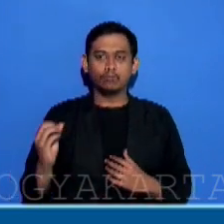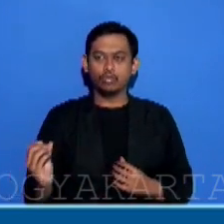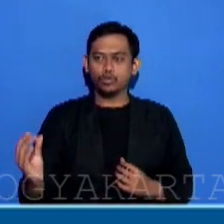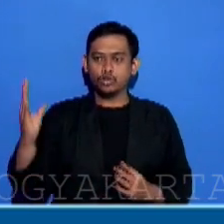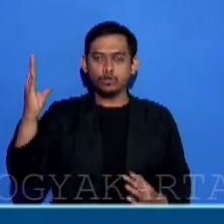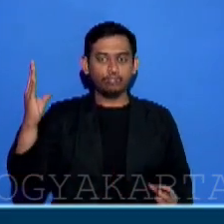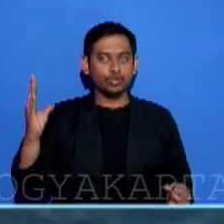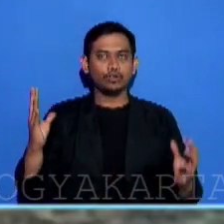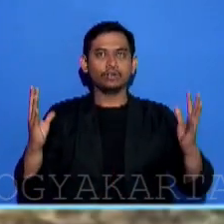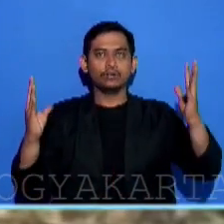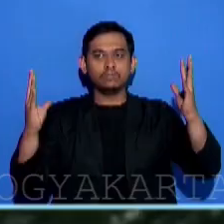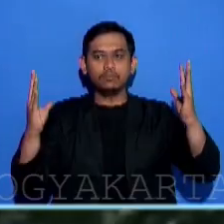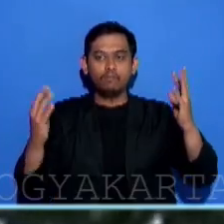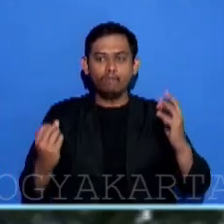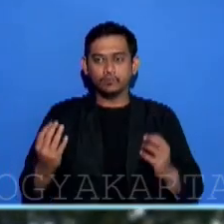pununganugang